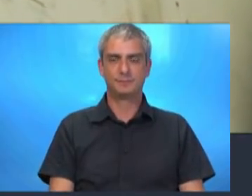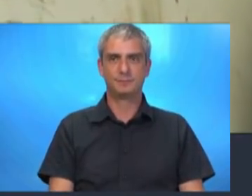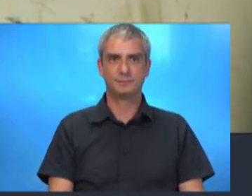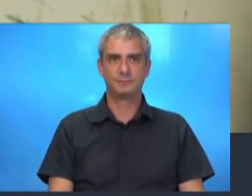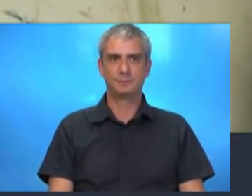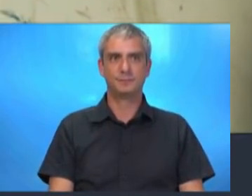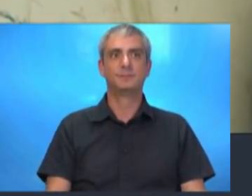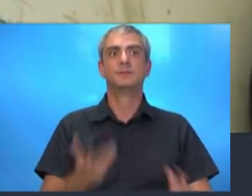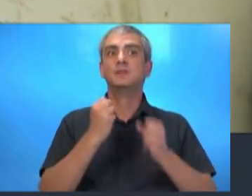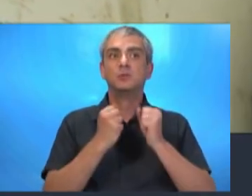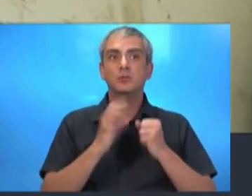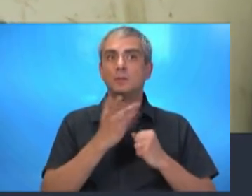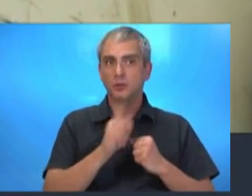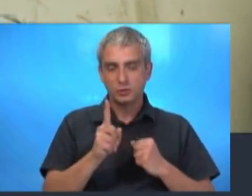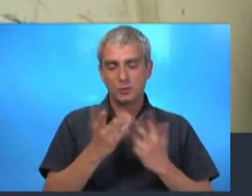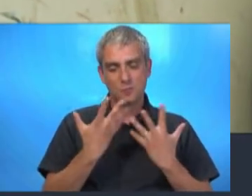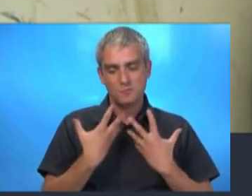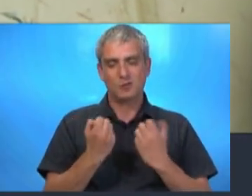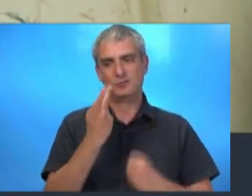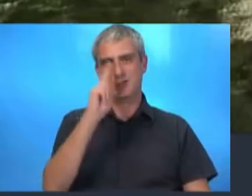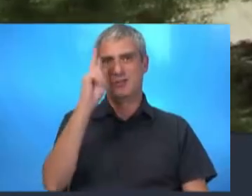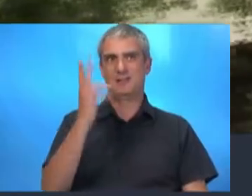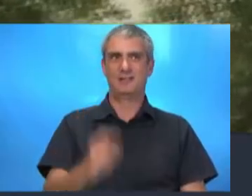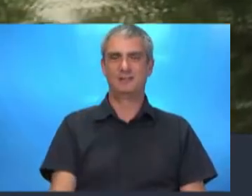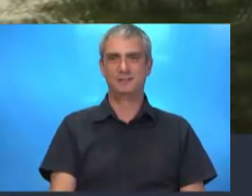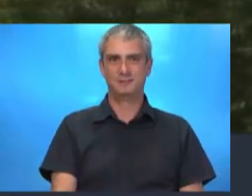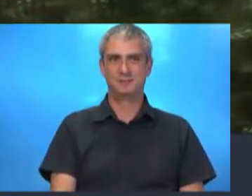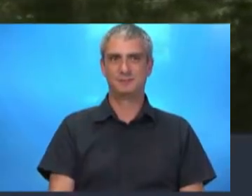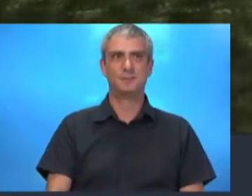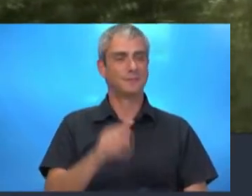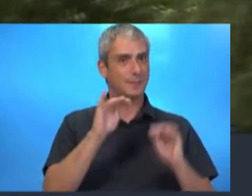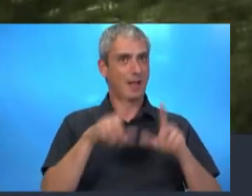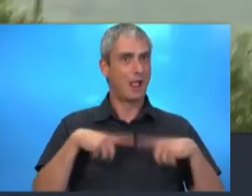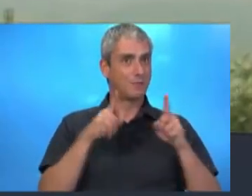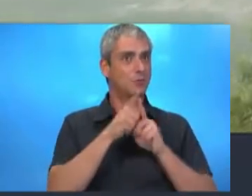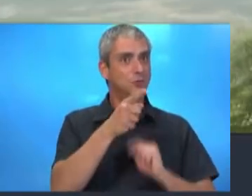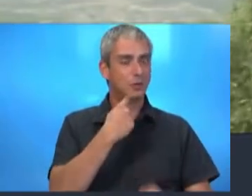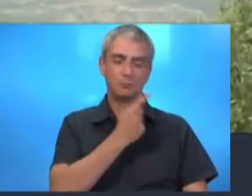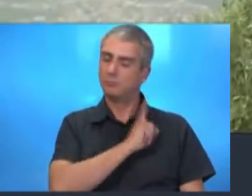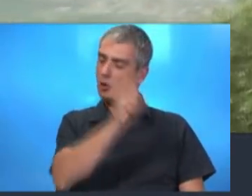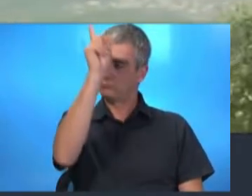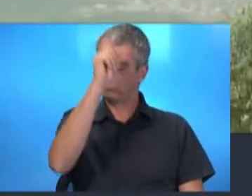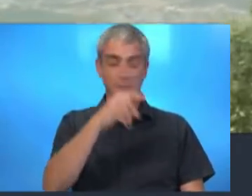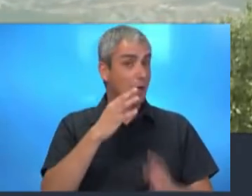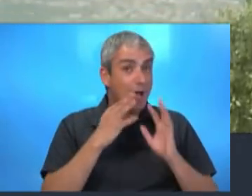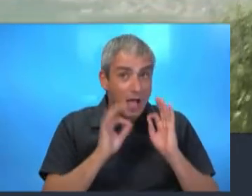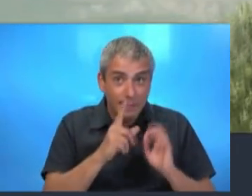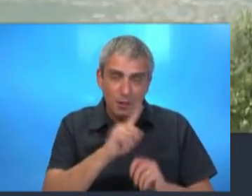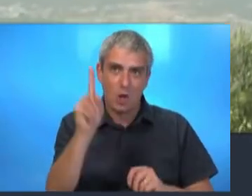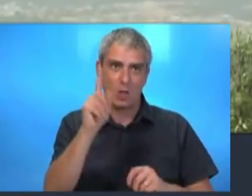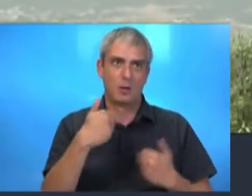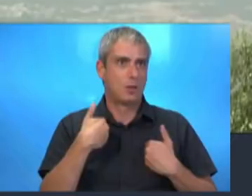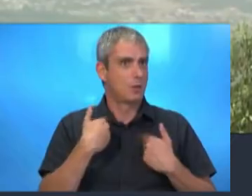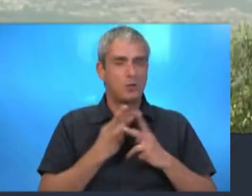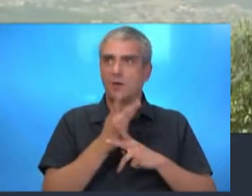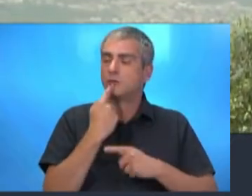ומה שקשה, מה שאסור, מושך אותך יותר. אתה מאחל לו חיים כמו שלך? לא, האמת לא, כי אנחנו עברנו פה